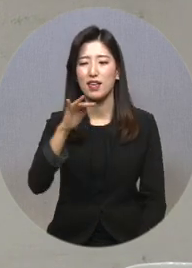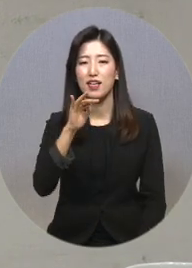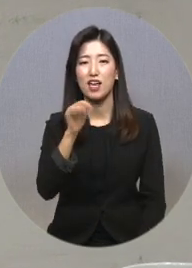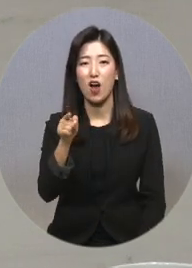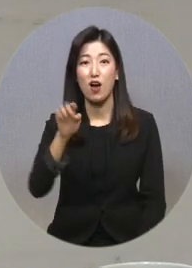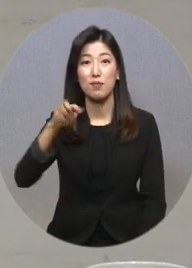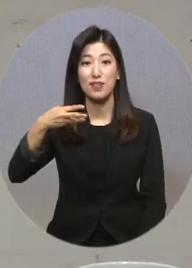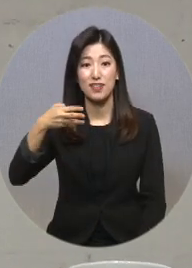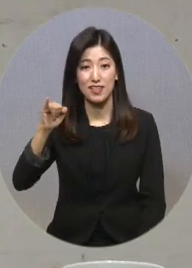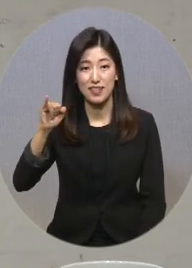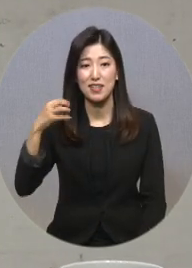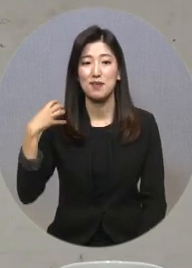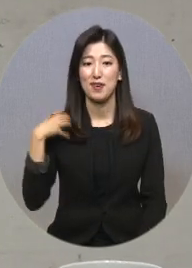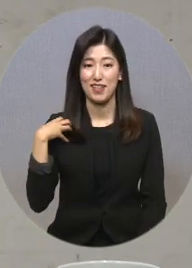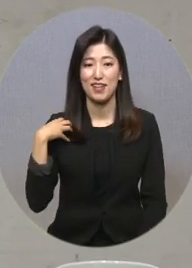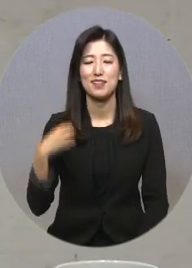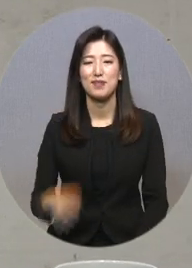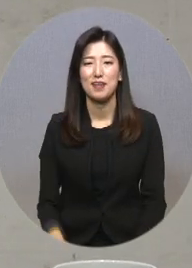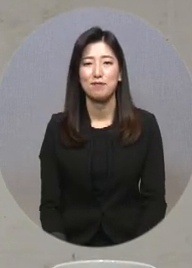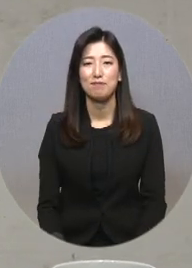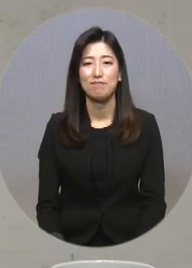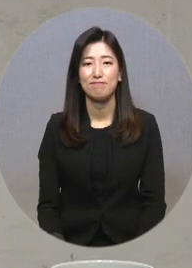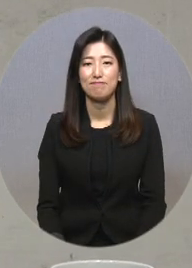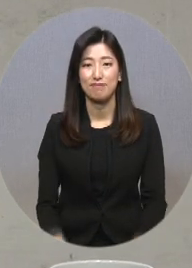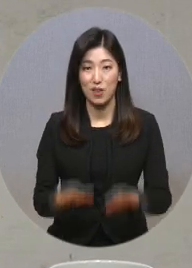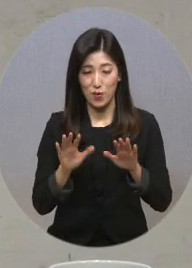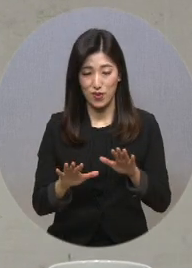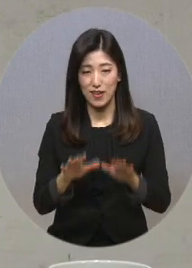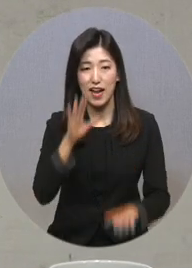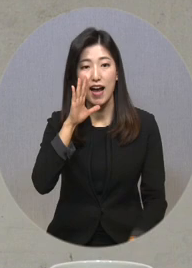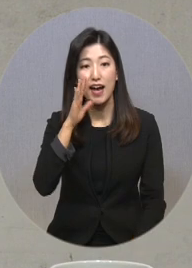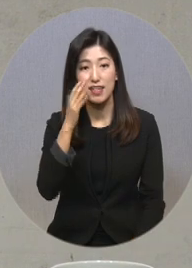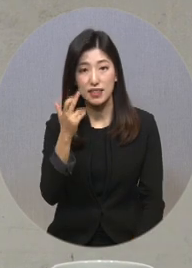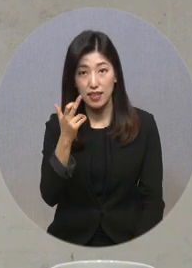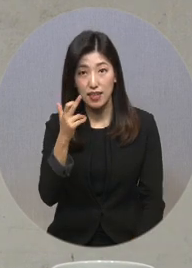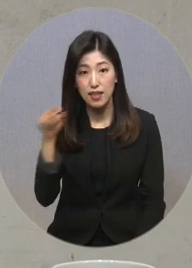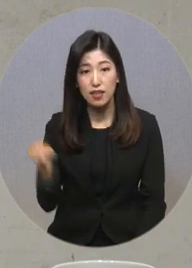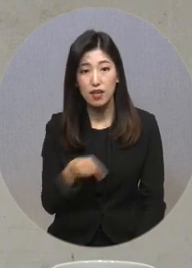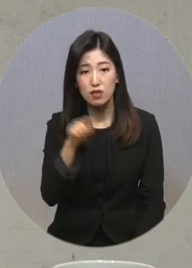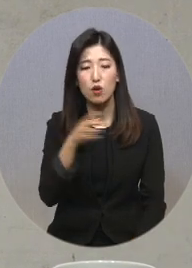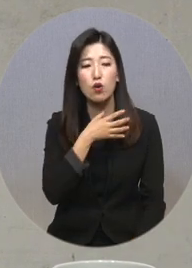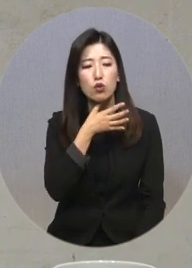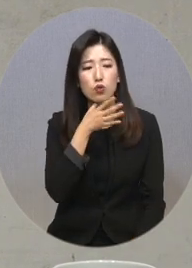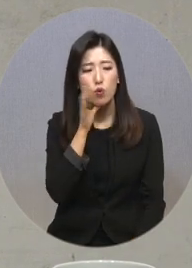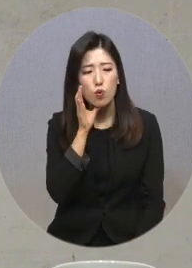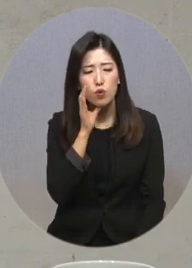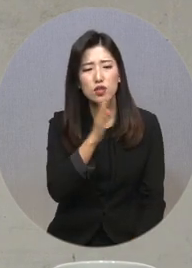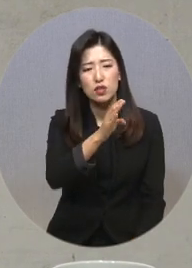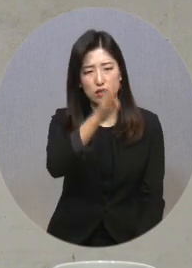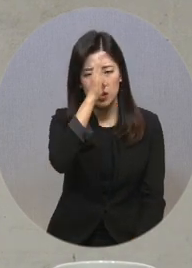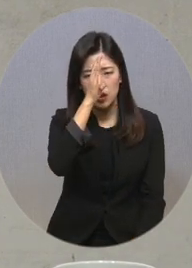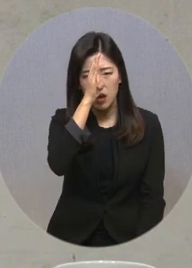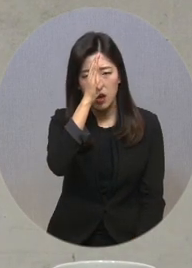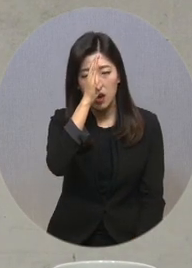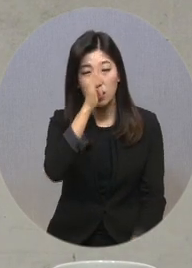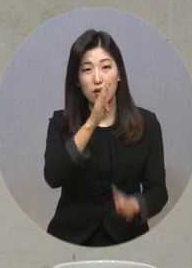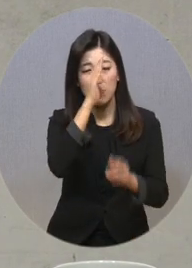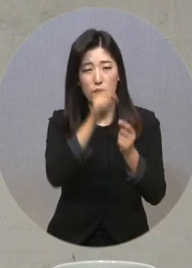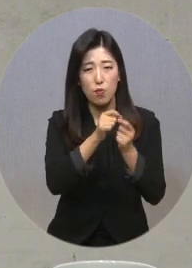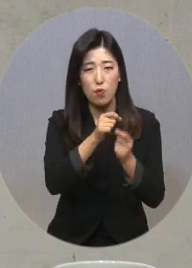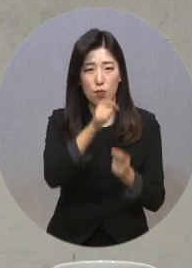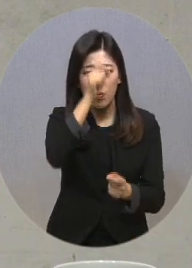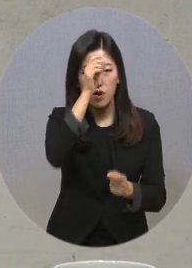충남방송의 정상근입니다. 오늘은 아산시의 노인성 질환과 만성 질환자의 요양과 치료를